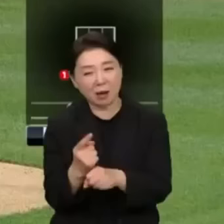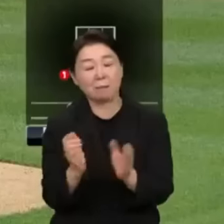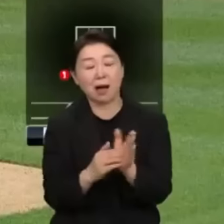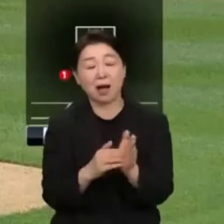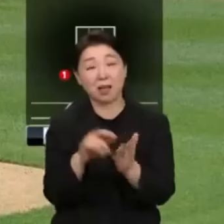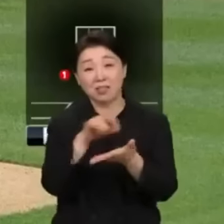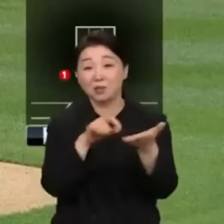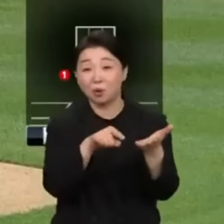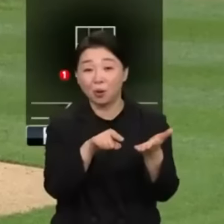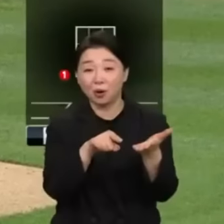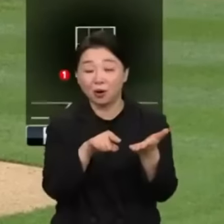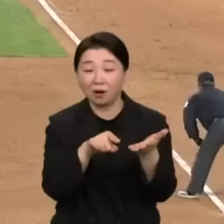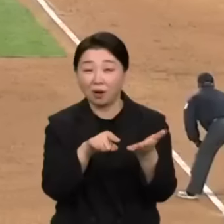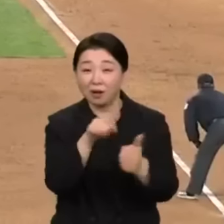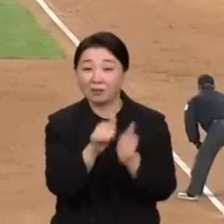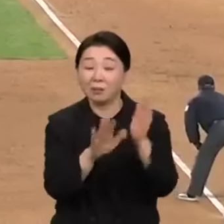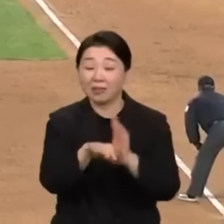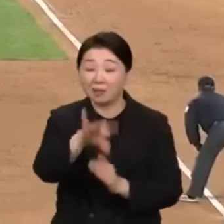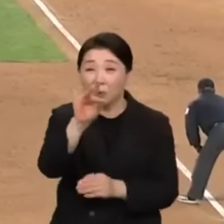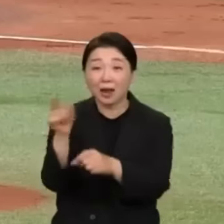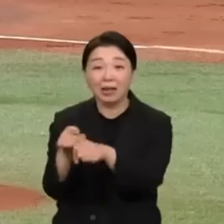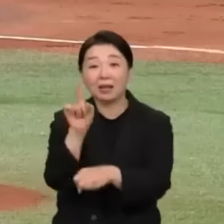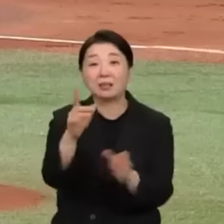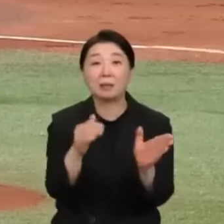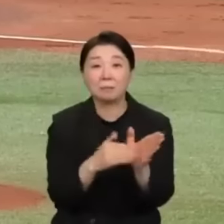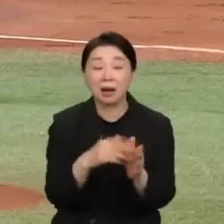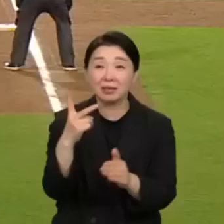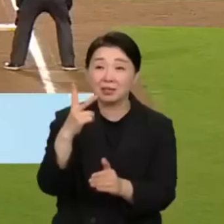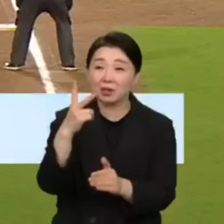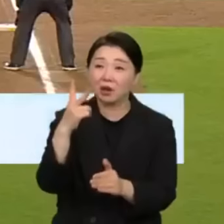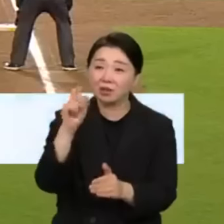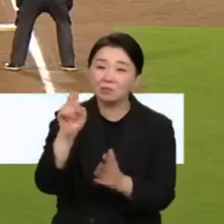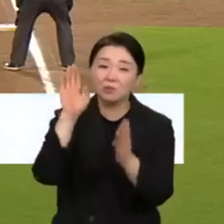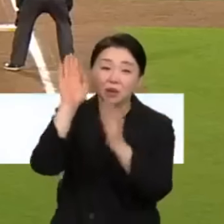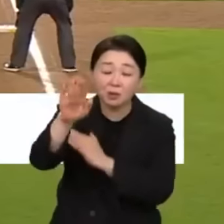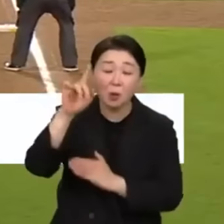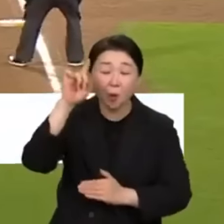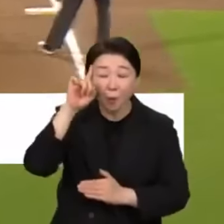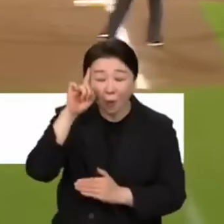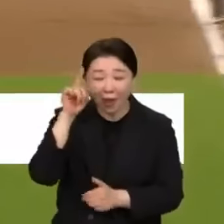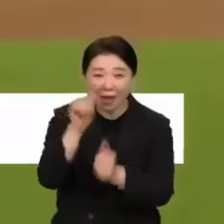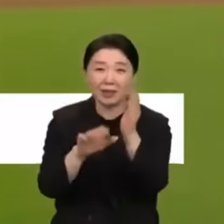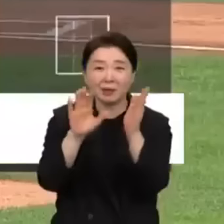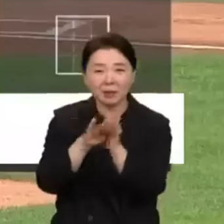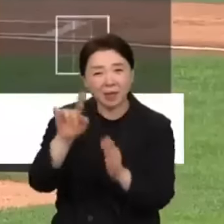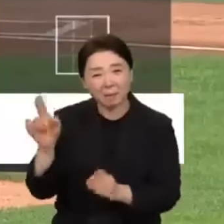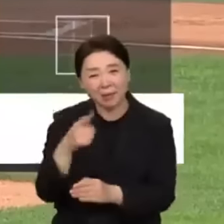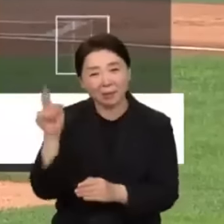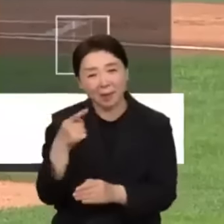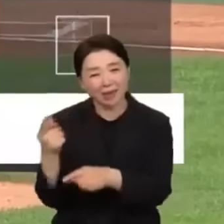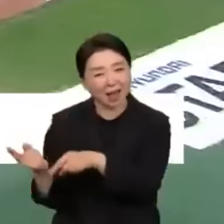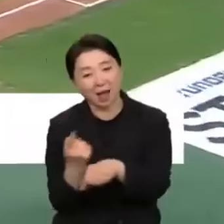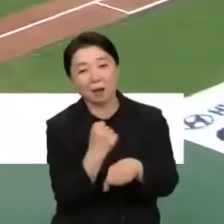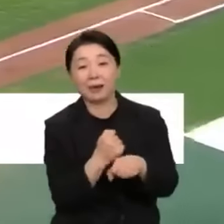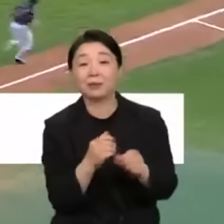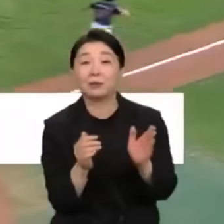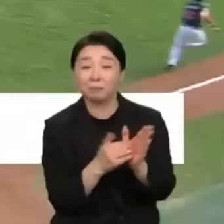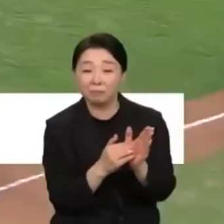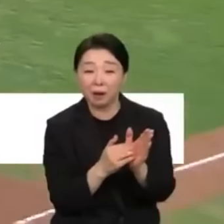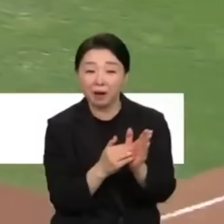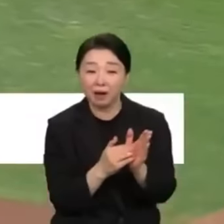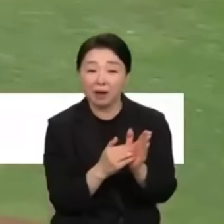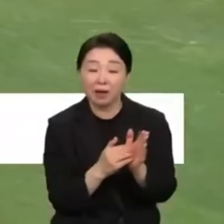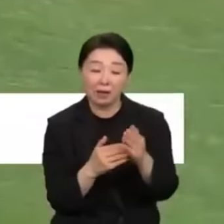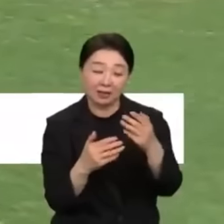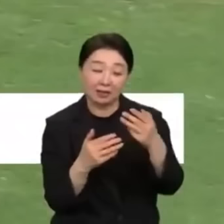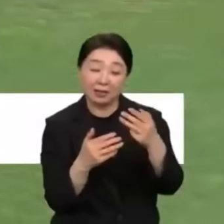시즌 딱 하나의 안타만 기록했던 손아섭은 2010년 이후 매 시즌 100개 넘는 안타를 쳤습니다. 9년 연속 3할 타율을